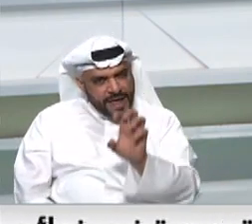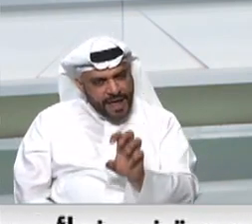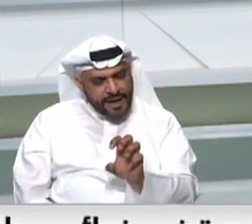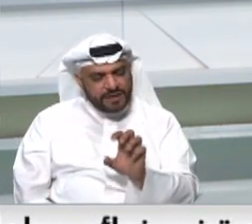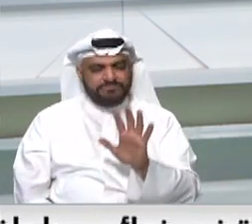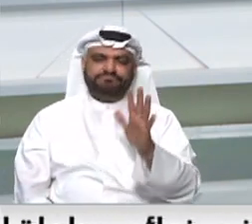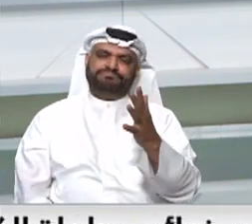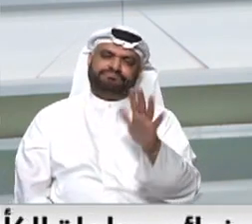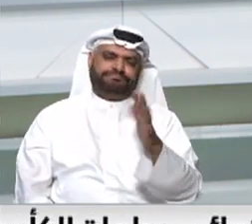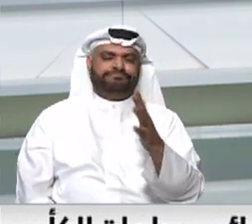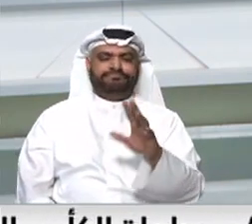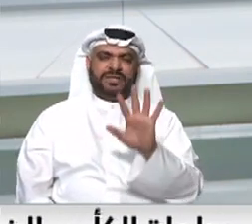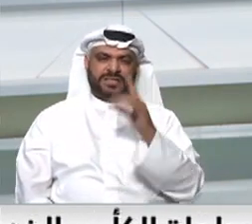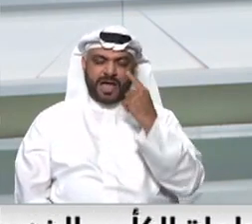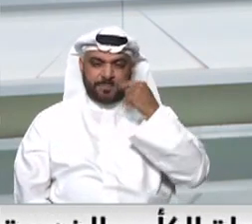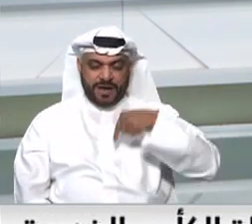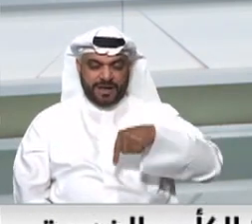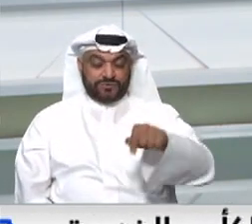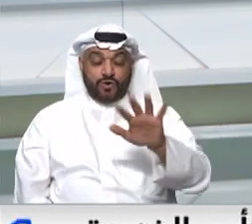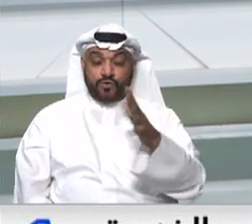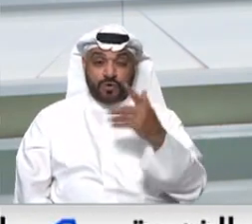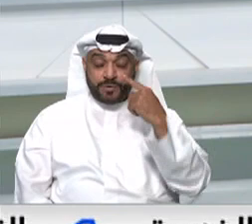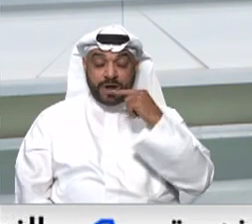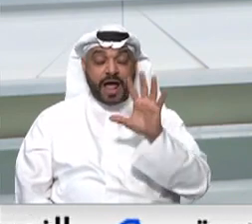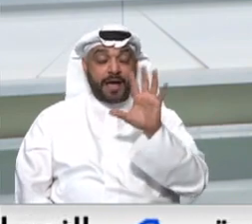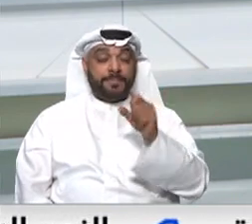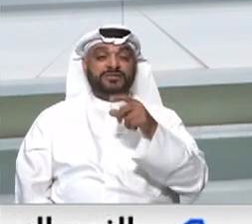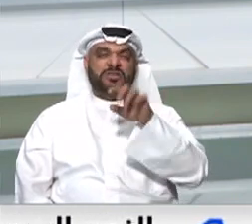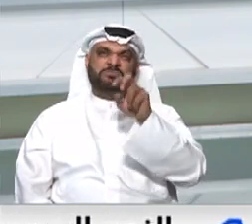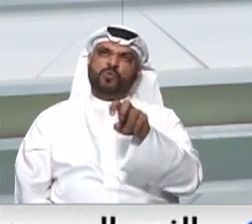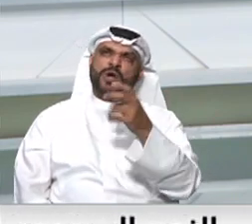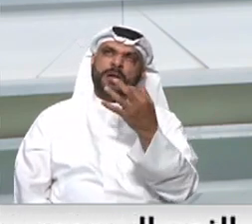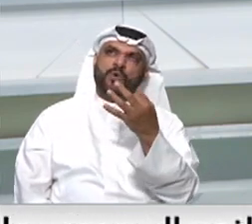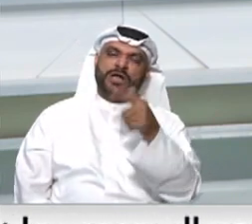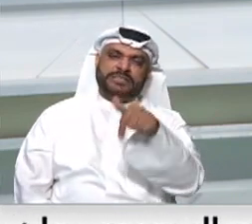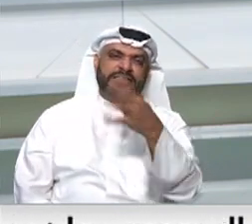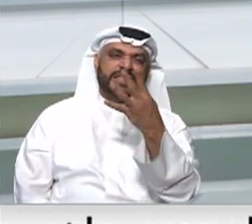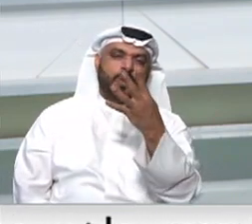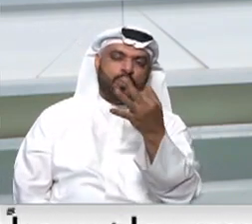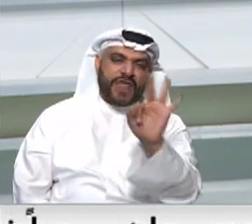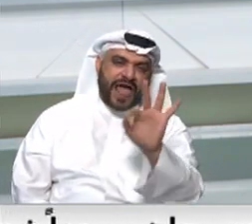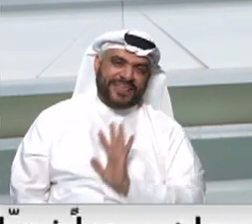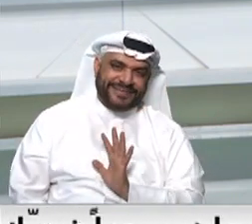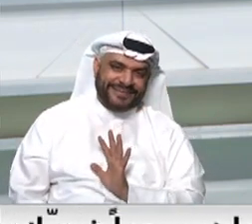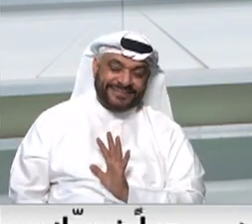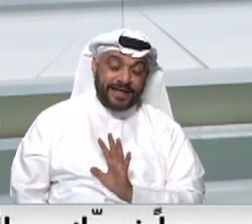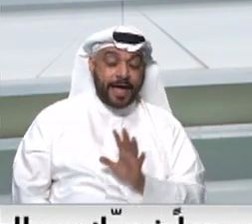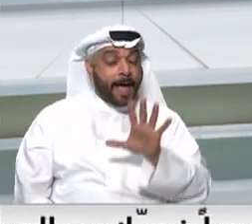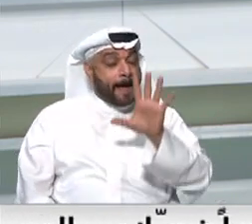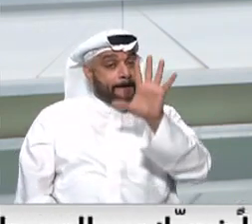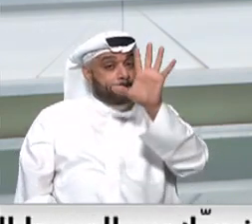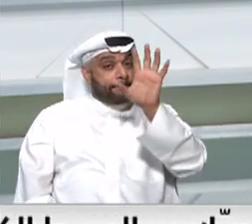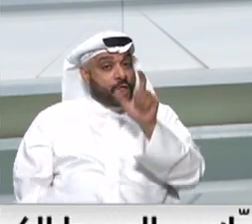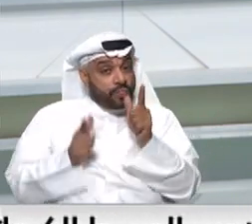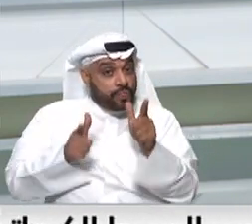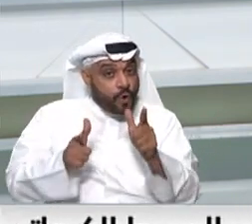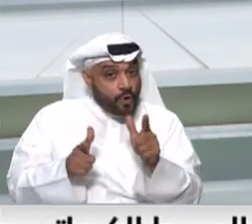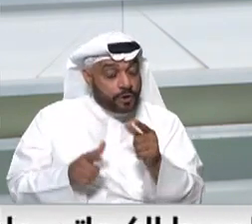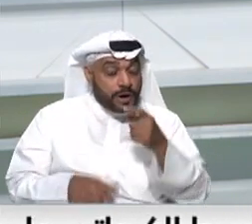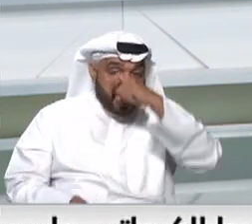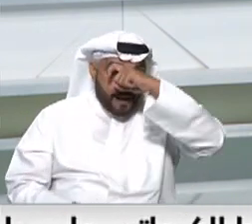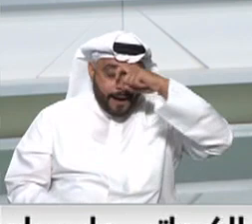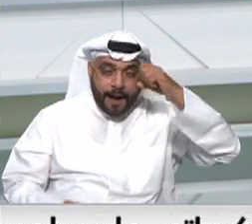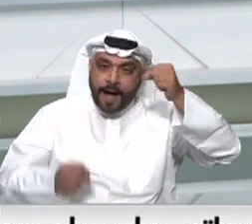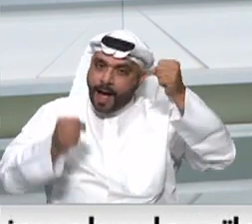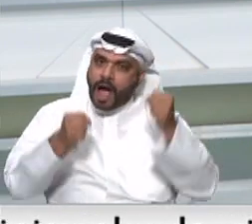47 وال 48 وتسعه واربعين درجه مئويه وقد تلامس الخمسين هذا امر طبيعي في مثل هذا الوقت من السنه صيف الكويت